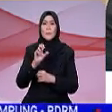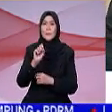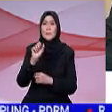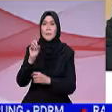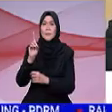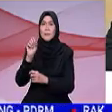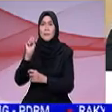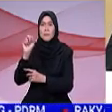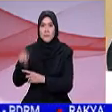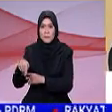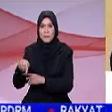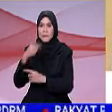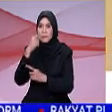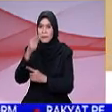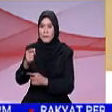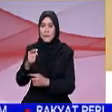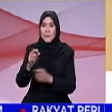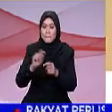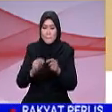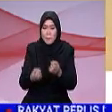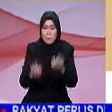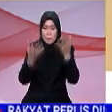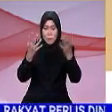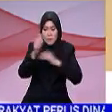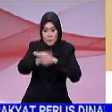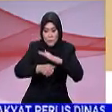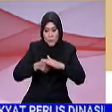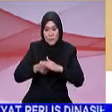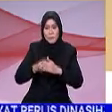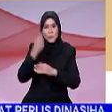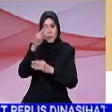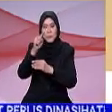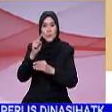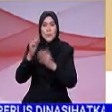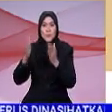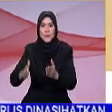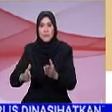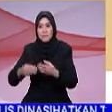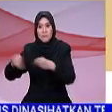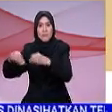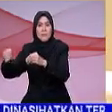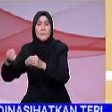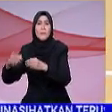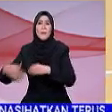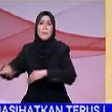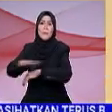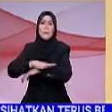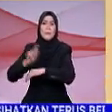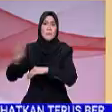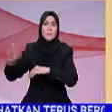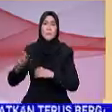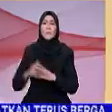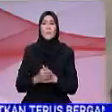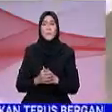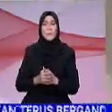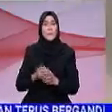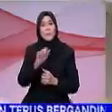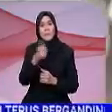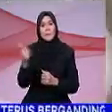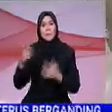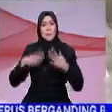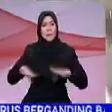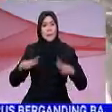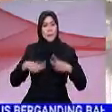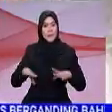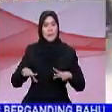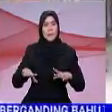Majidin mendedahkan mercun dipercayai diseludup untuk menampung permintaan di Pantai Timur. Selain mercun, barangan kontraben seperti